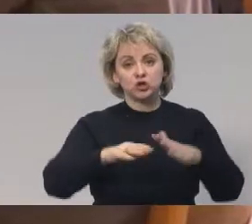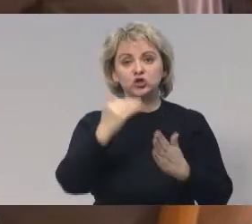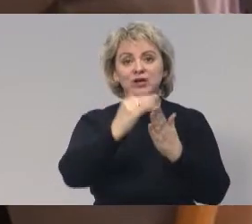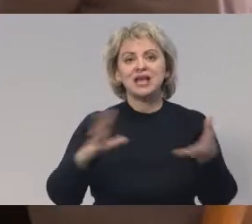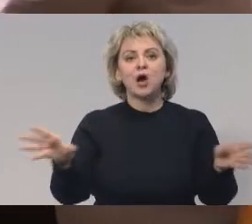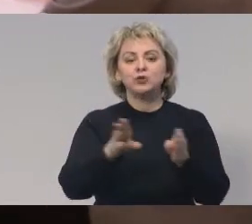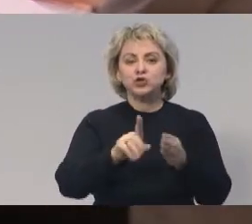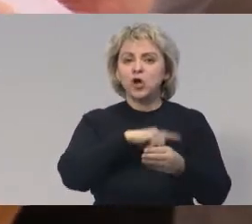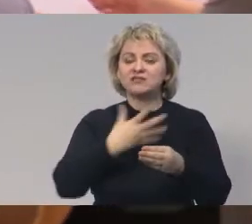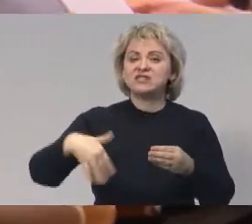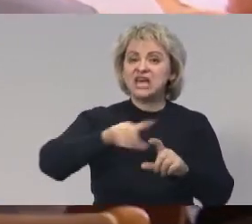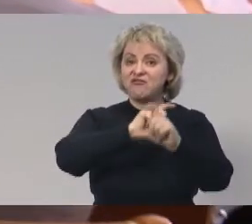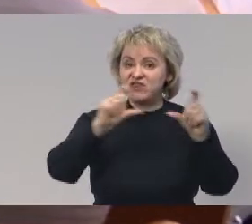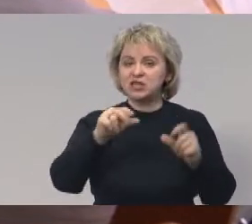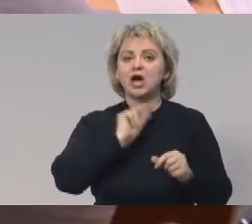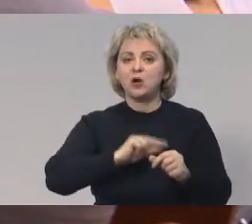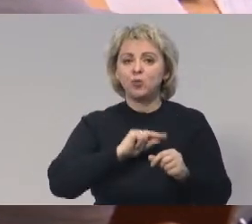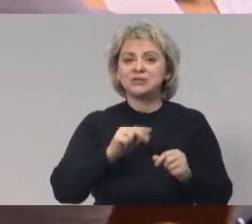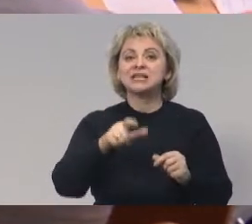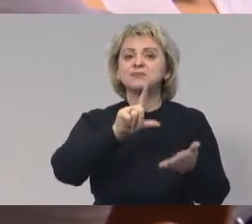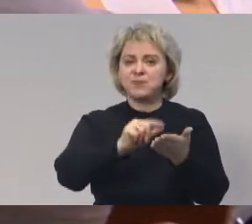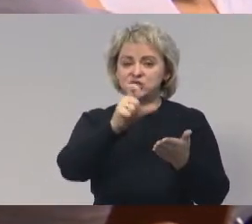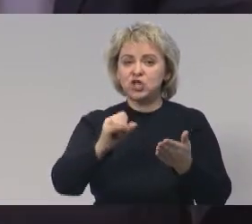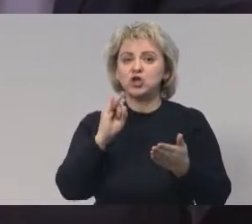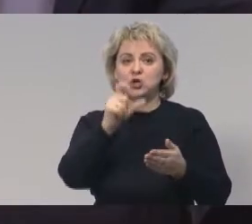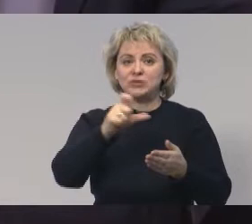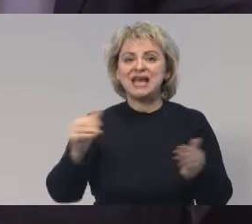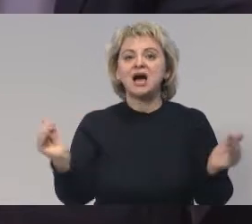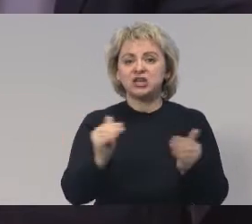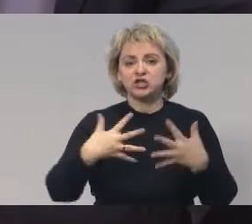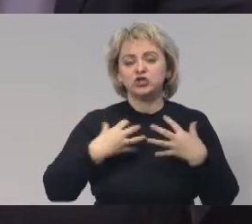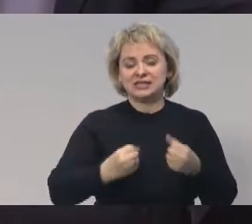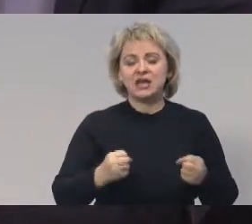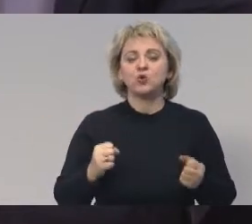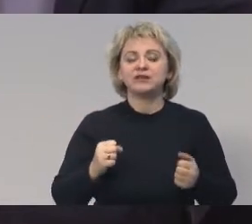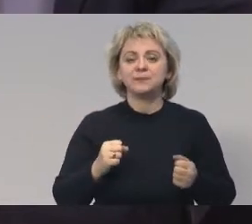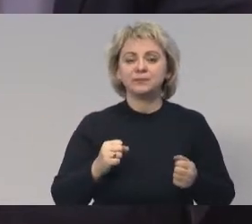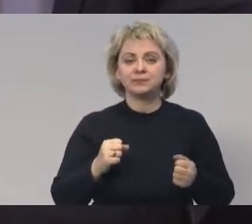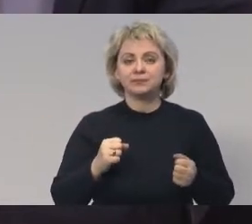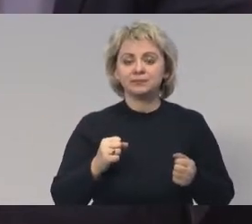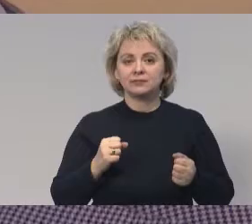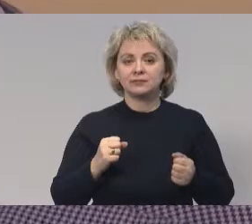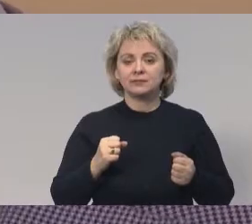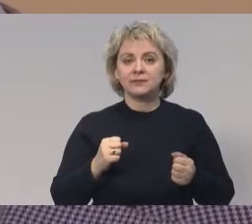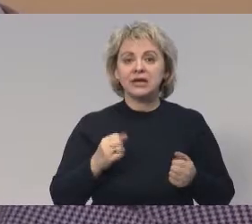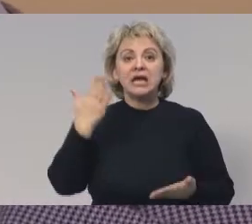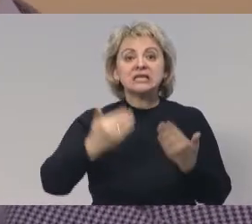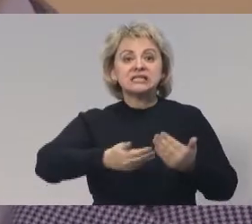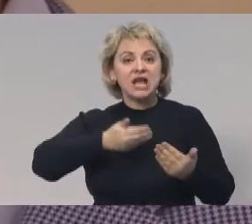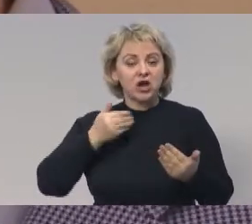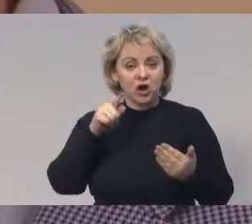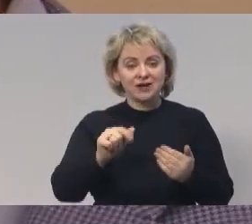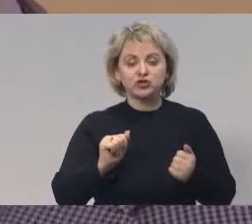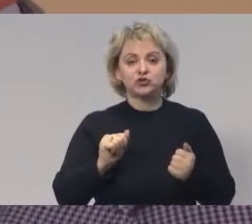задачи объединят усилия все ведомства, работающие с пенсионерами и людьми с ограничениями здоровья. Если раньше